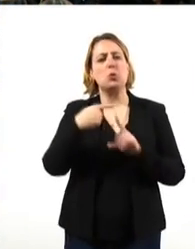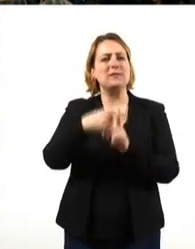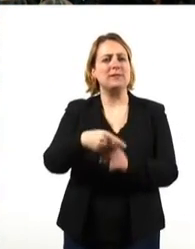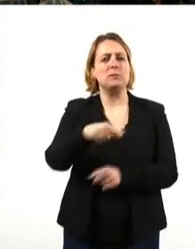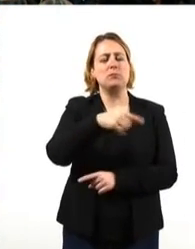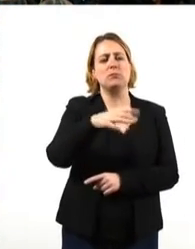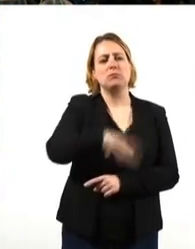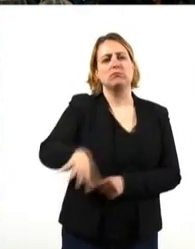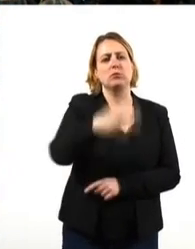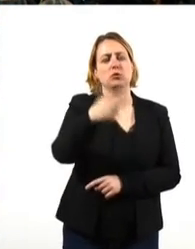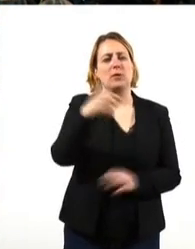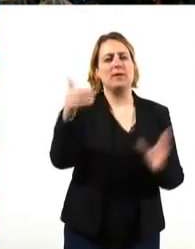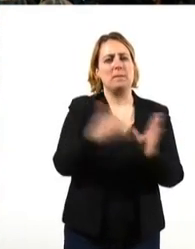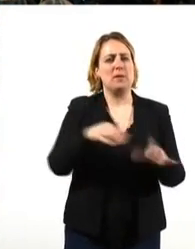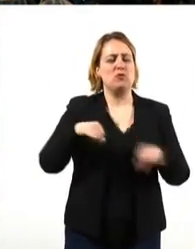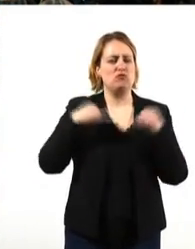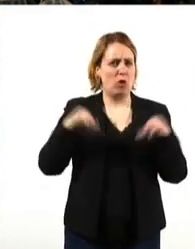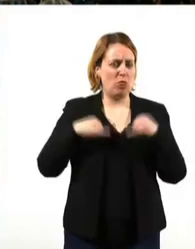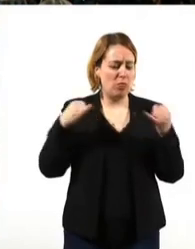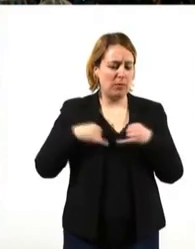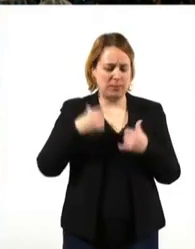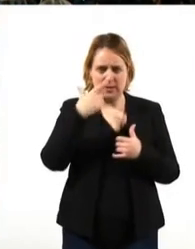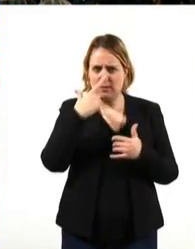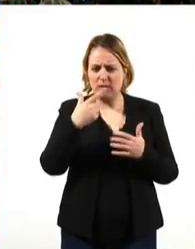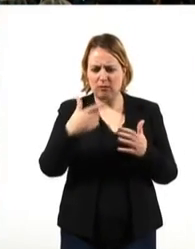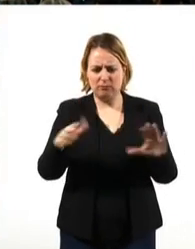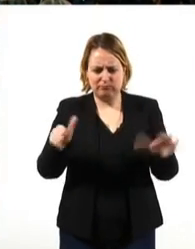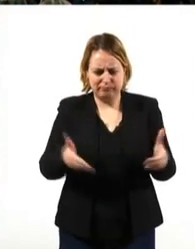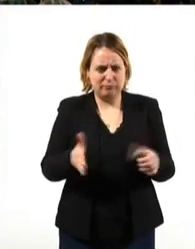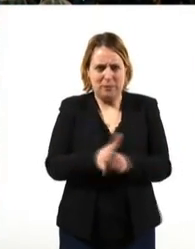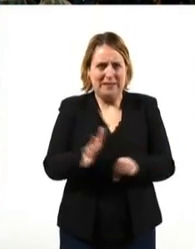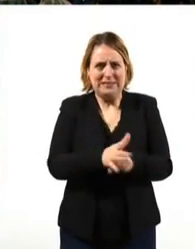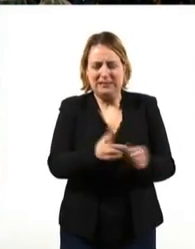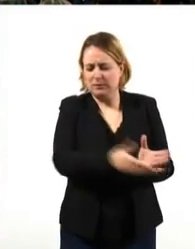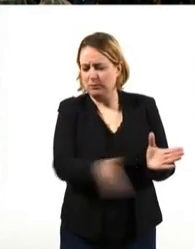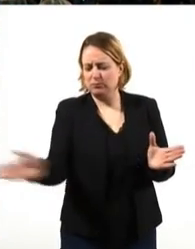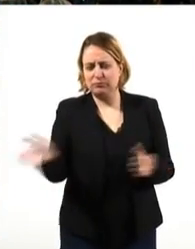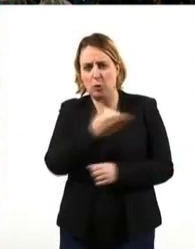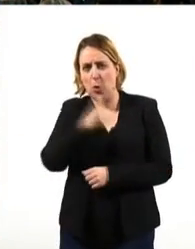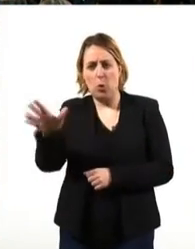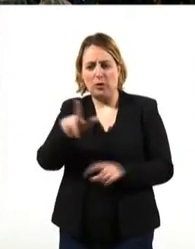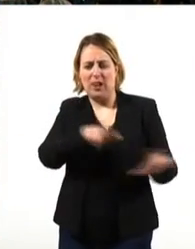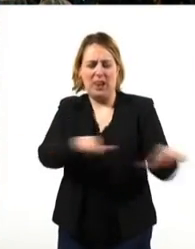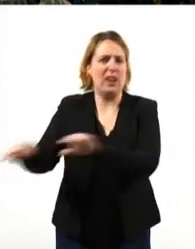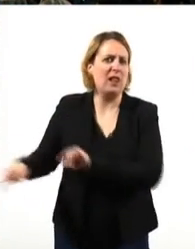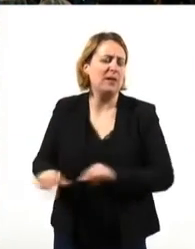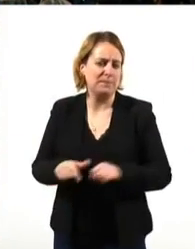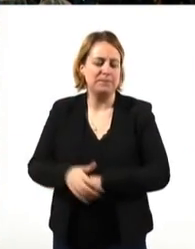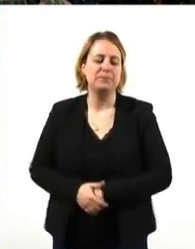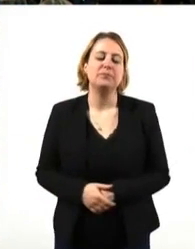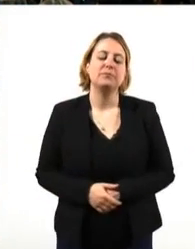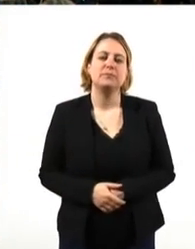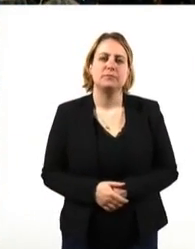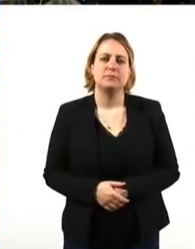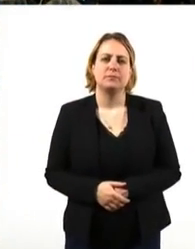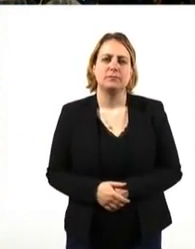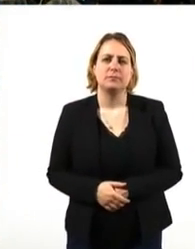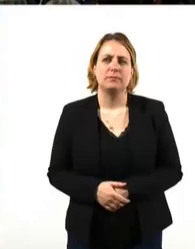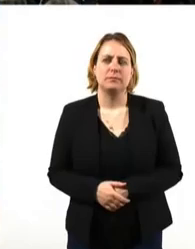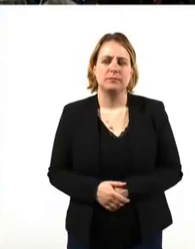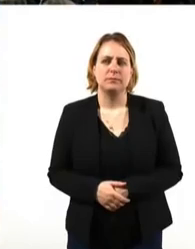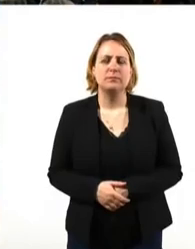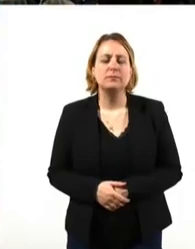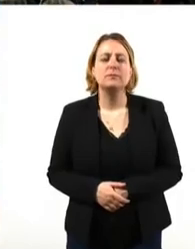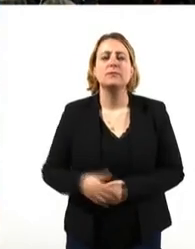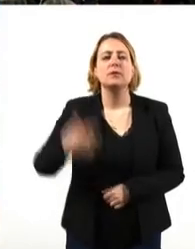qu'il y a énormément d'autres jeunes, d'autres NEETs qui existent et qui sont là. Et donc pour nous, d'une certaine manière, et